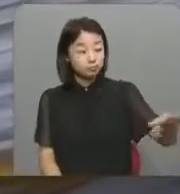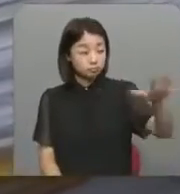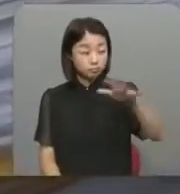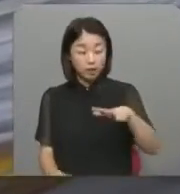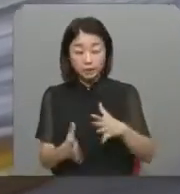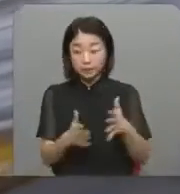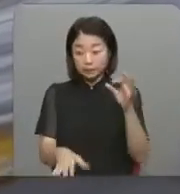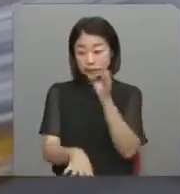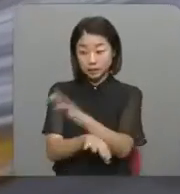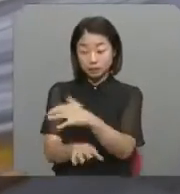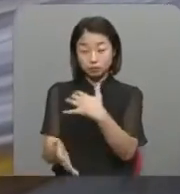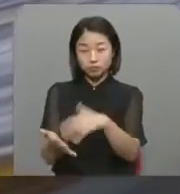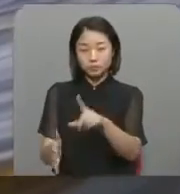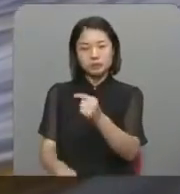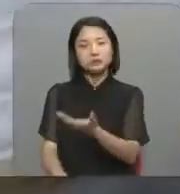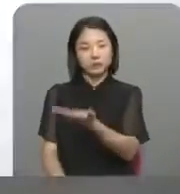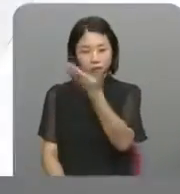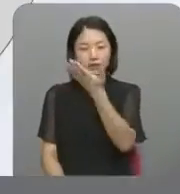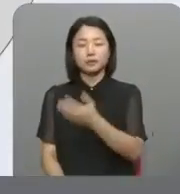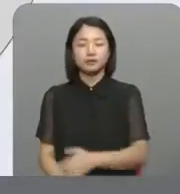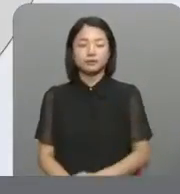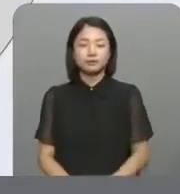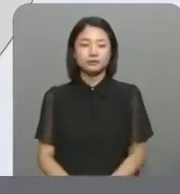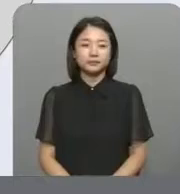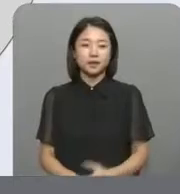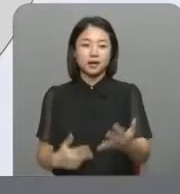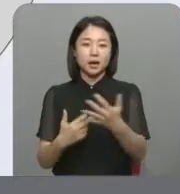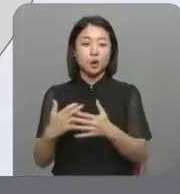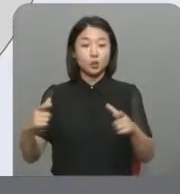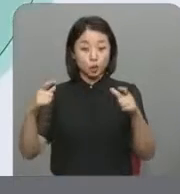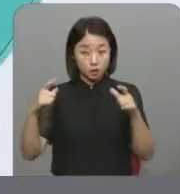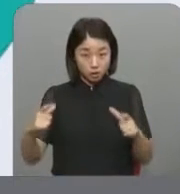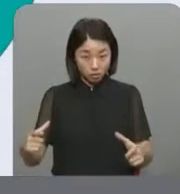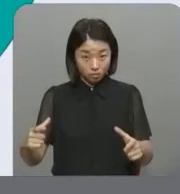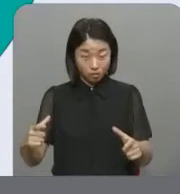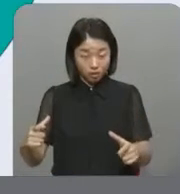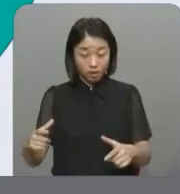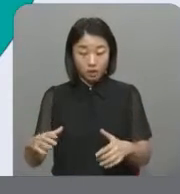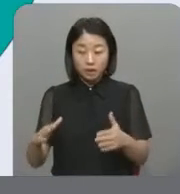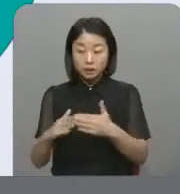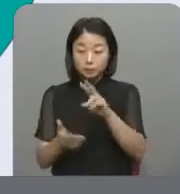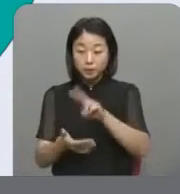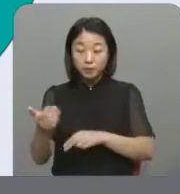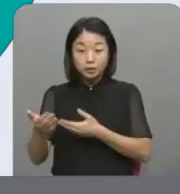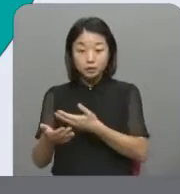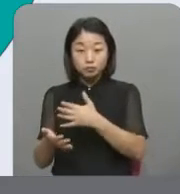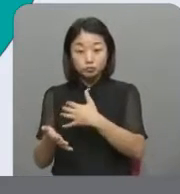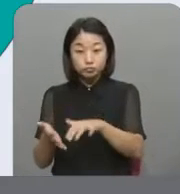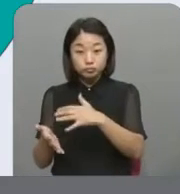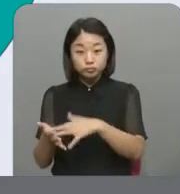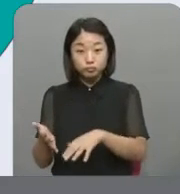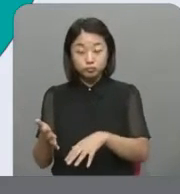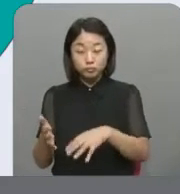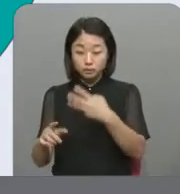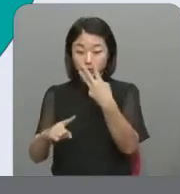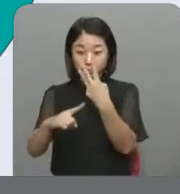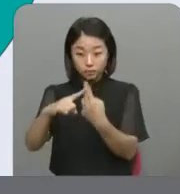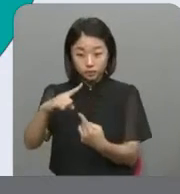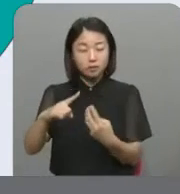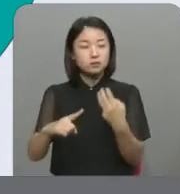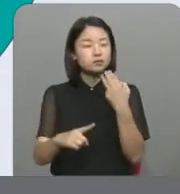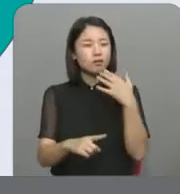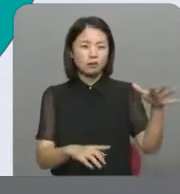매입한 아파트가 만 가구에 이르고 있습니다. 강원도 전체 주택 거래량 가운데 3분의 1가량을